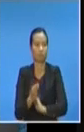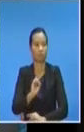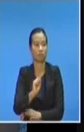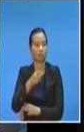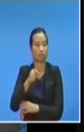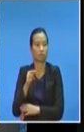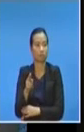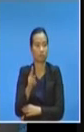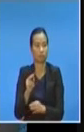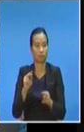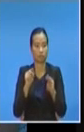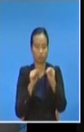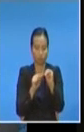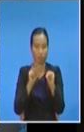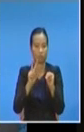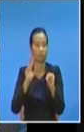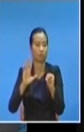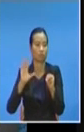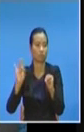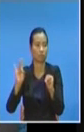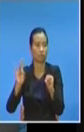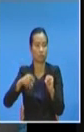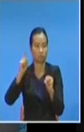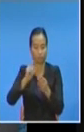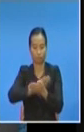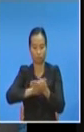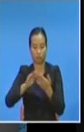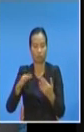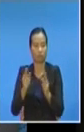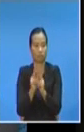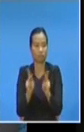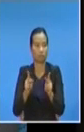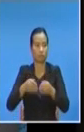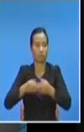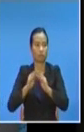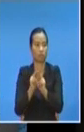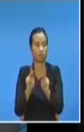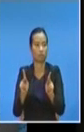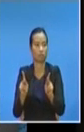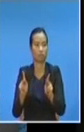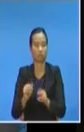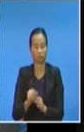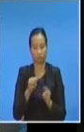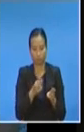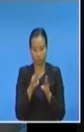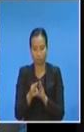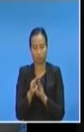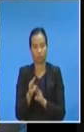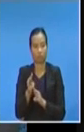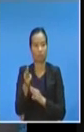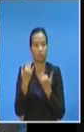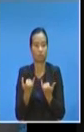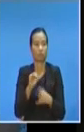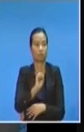ตรา258นี้ต้องเสร็จโดยมีการตั้งคณะกรรมการขึ้นมาเพราะฉะนั้นผมคิดว่าแนวทางที่เราพิจารณาที่สปช.พิจารณาในวัน